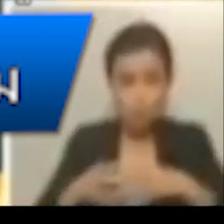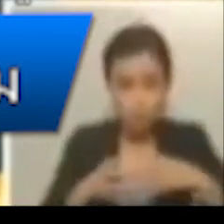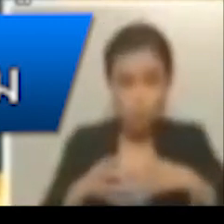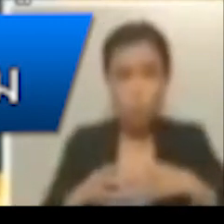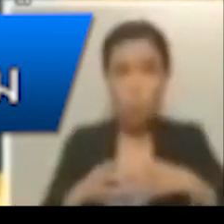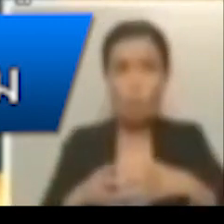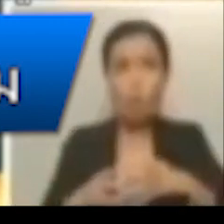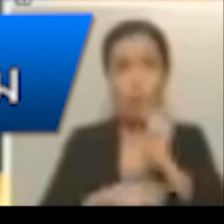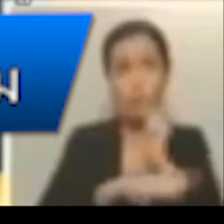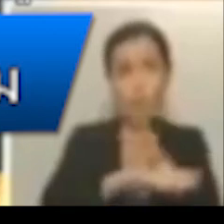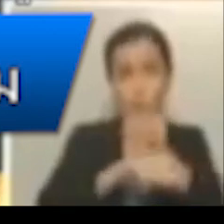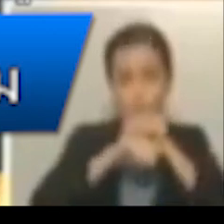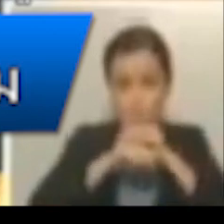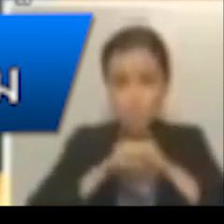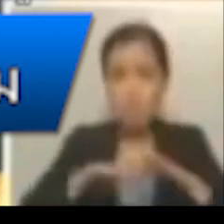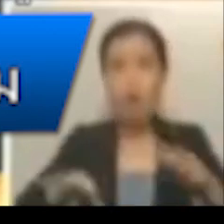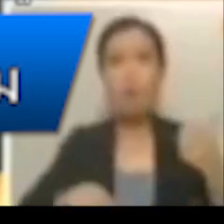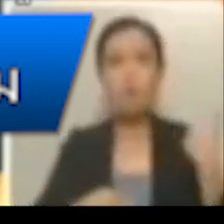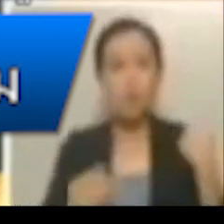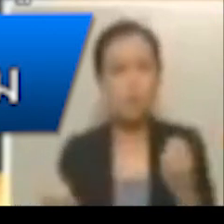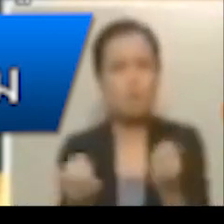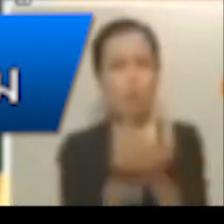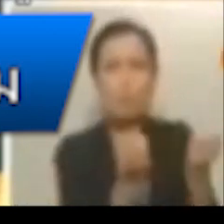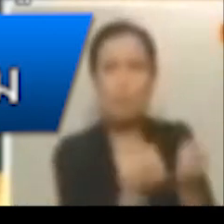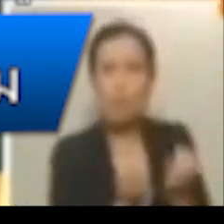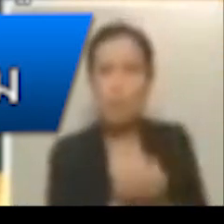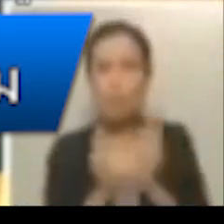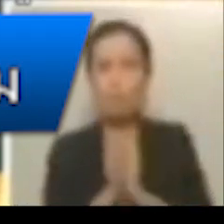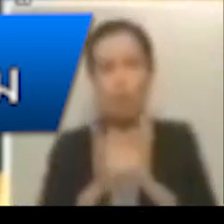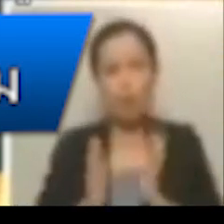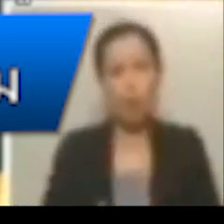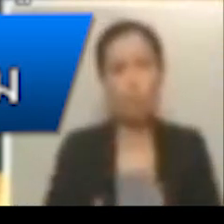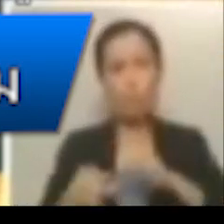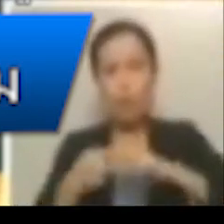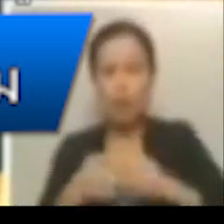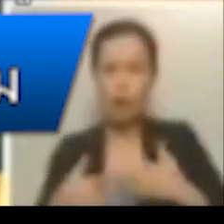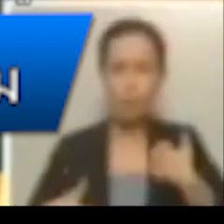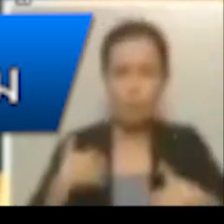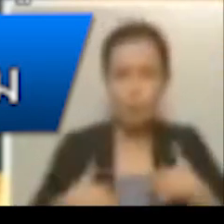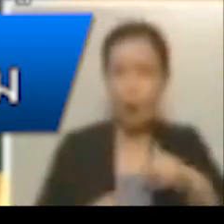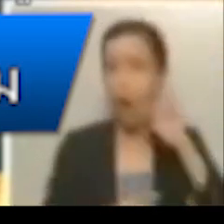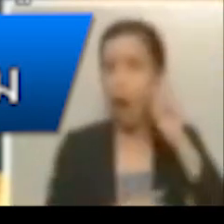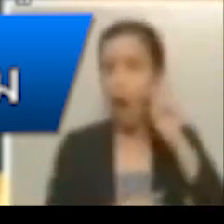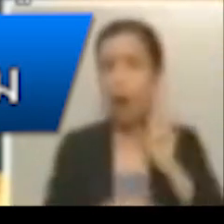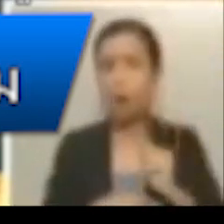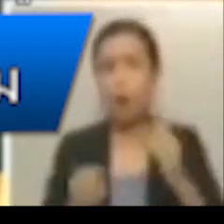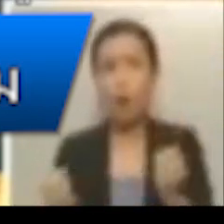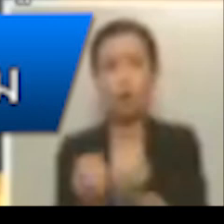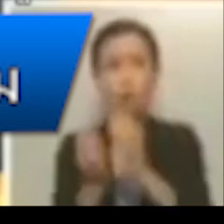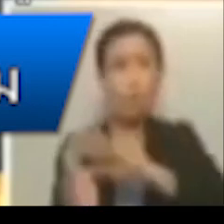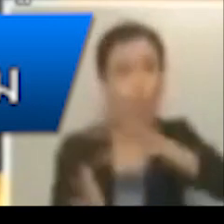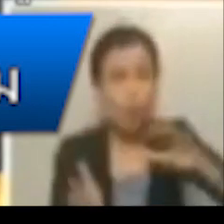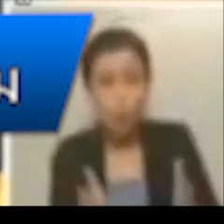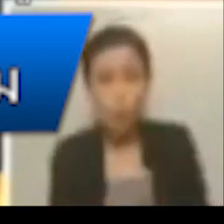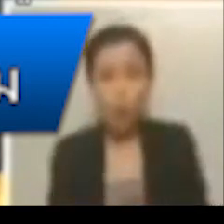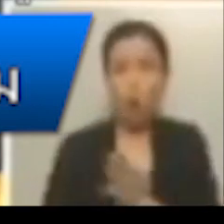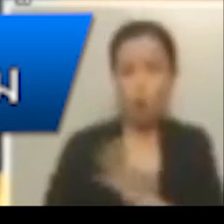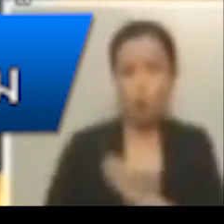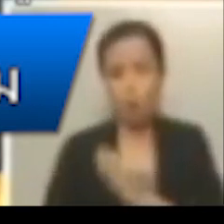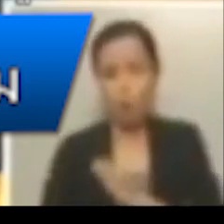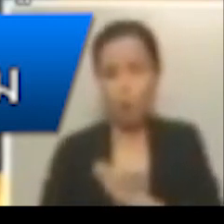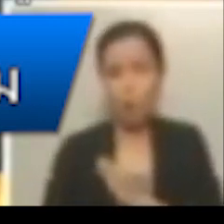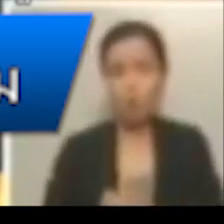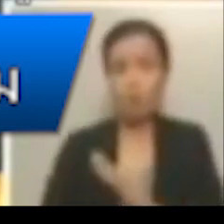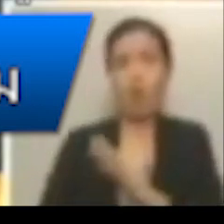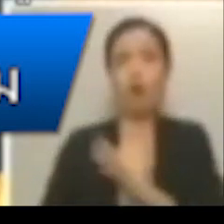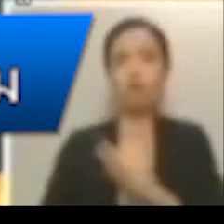ขึ้นโซเชียลแล้วทำให้มีการกระทบนะมีผู้เดือดร้อนแล้วก็สามารถข่าวนี้ไปกระทบกับคนโดยรวมตื่นตระหนกอย่างนั้น